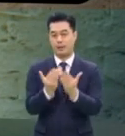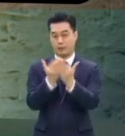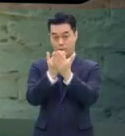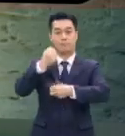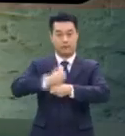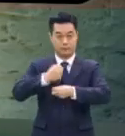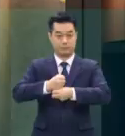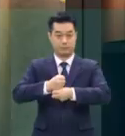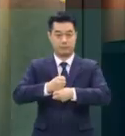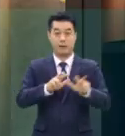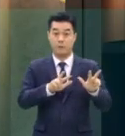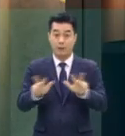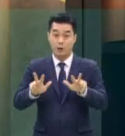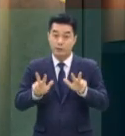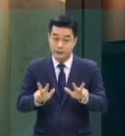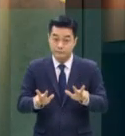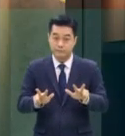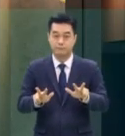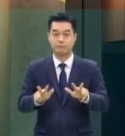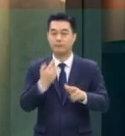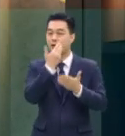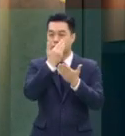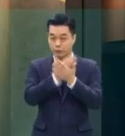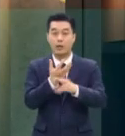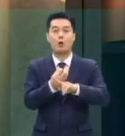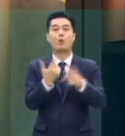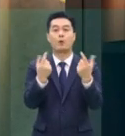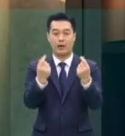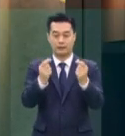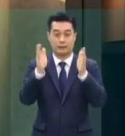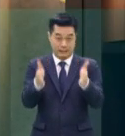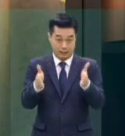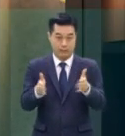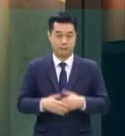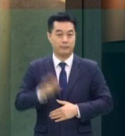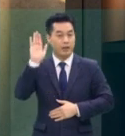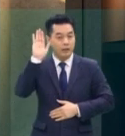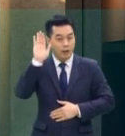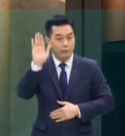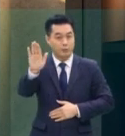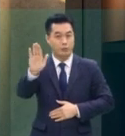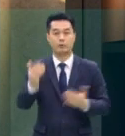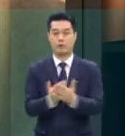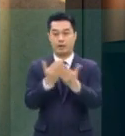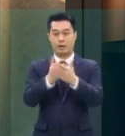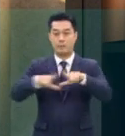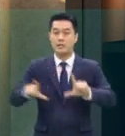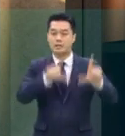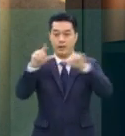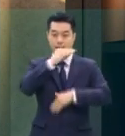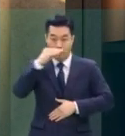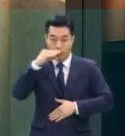내겠습니다 바로 지금이 골든 타임입니다 성장 앞으로 민생 제대로